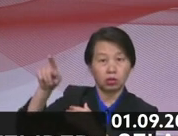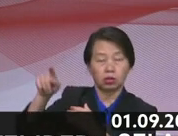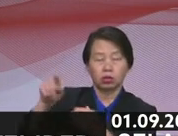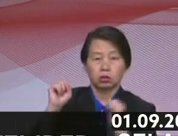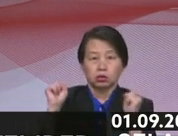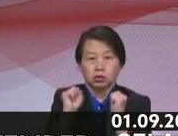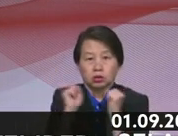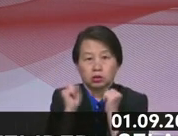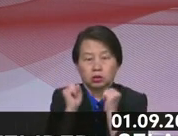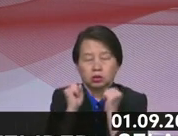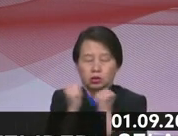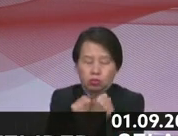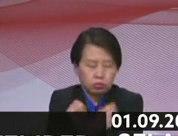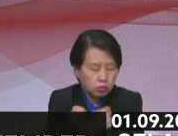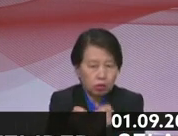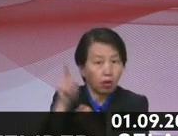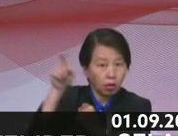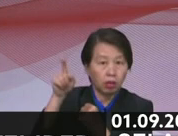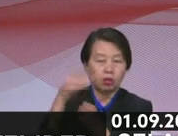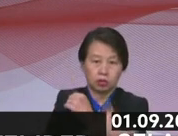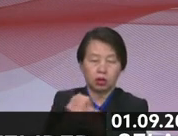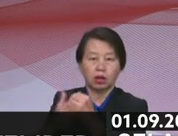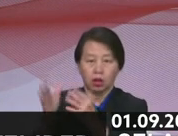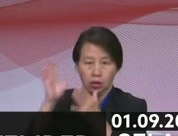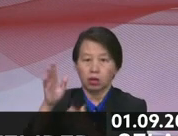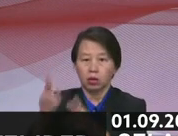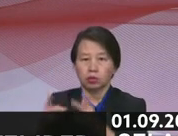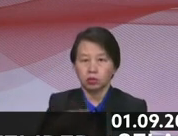yang mengalami musim sejuk. Jadi perkara ini